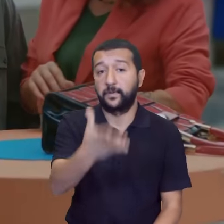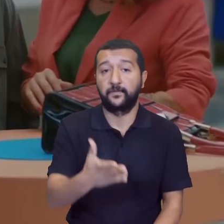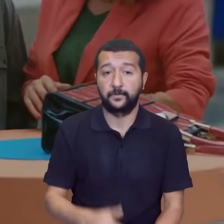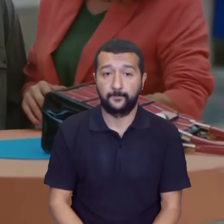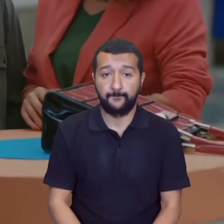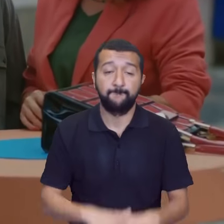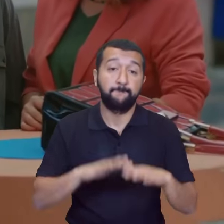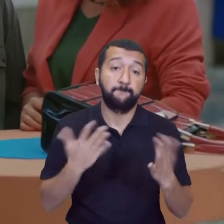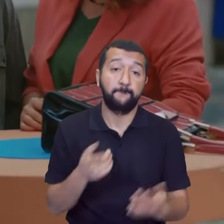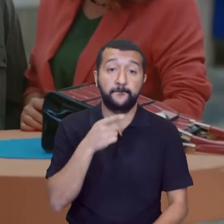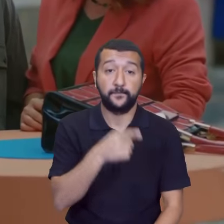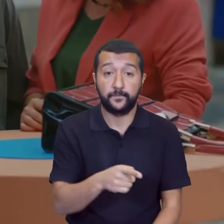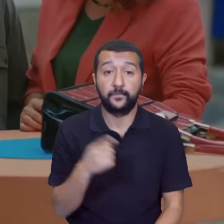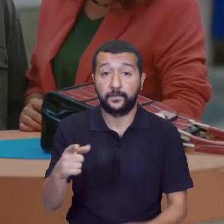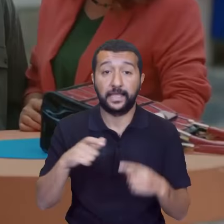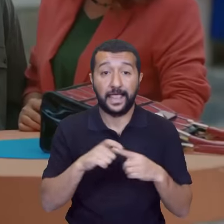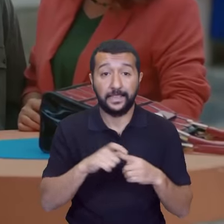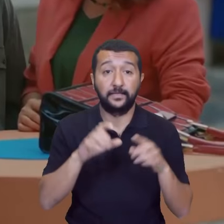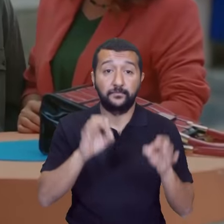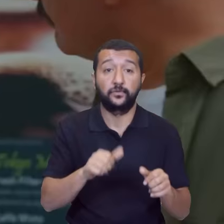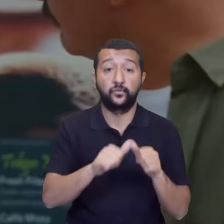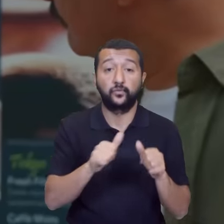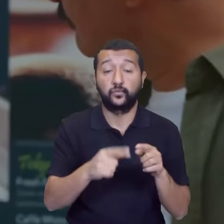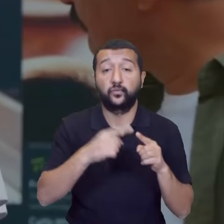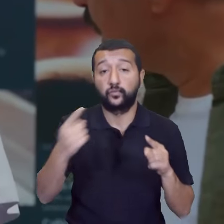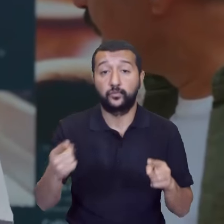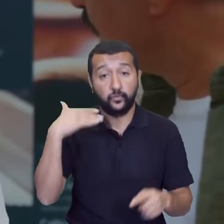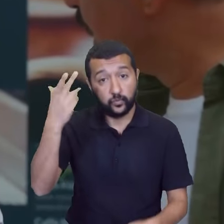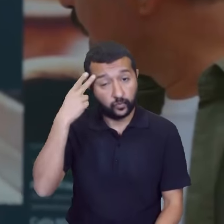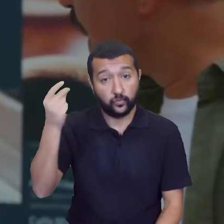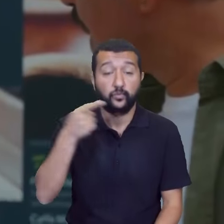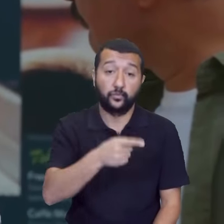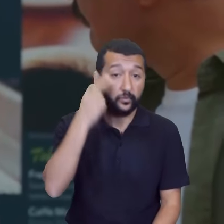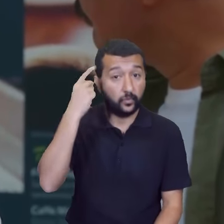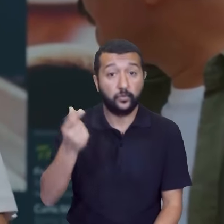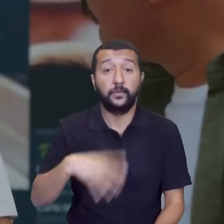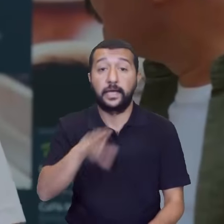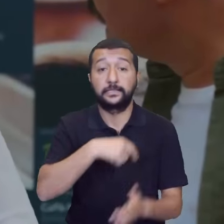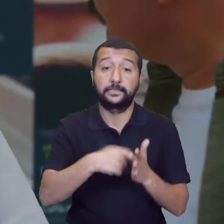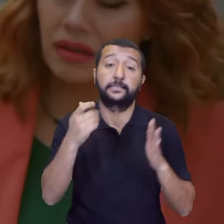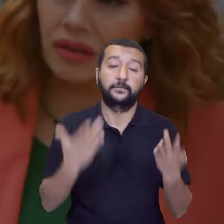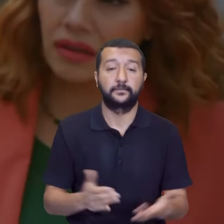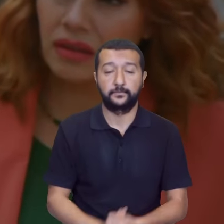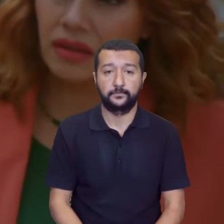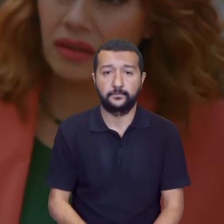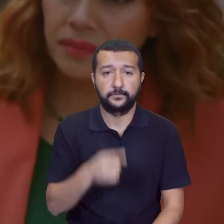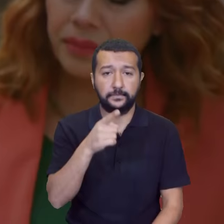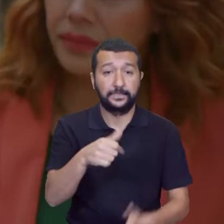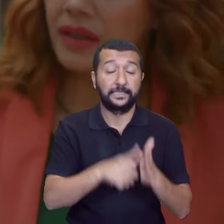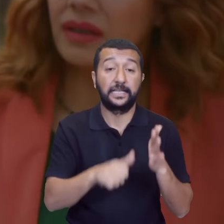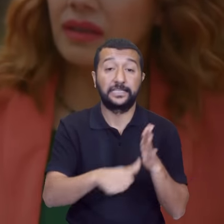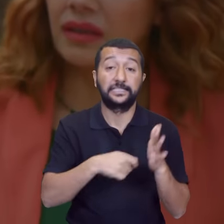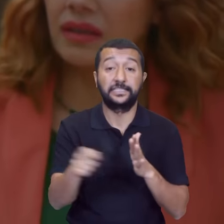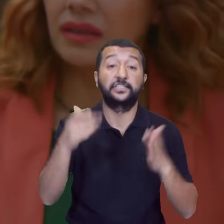verdim. Meğer etkileşime geçme süresi uzamış. Sonra unuttum. Sonra unuttuğumu da unuttum. Ya her şey silindi gitti işte. Tarihten